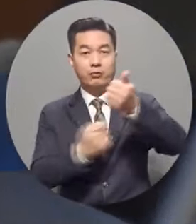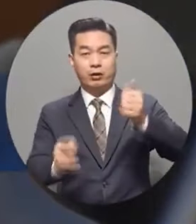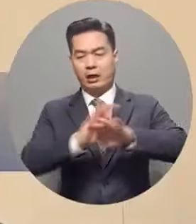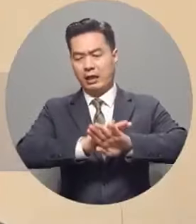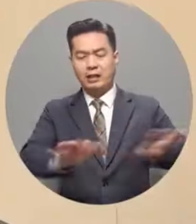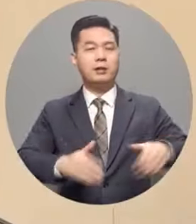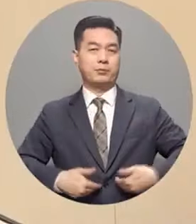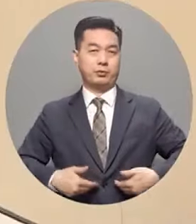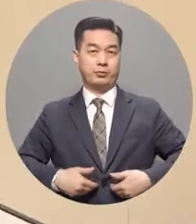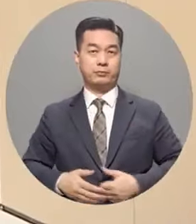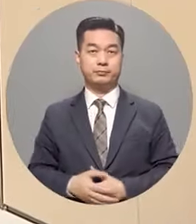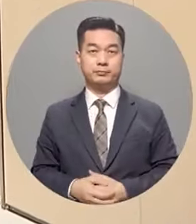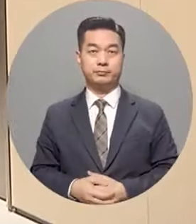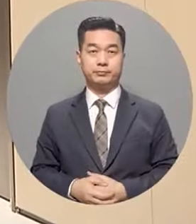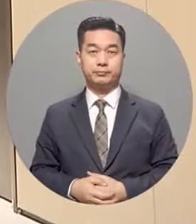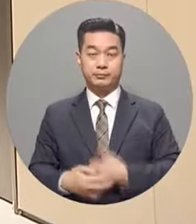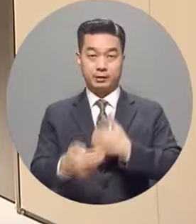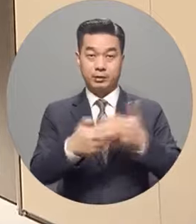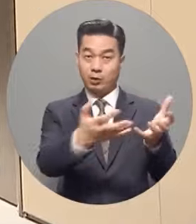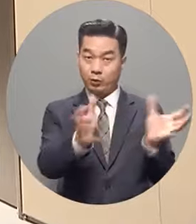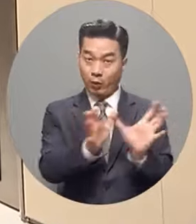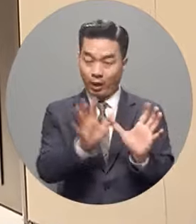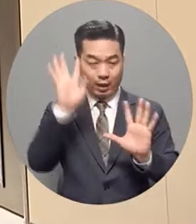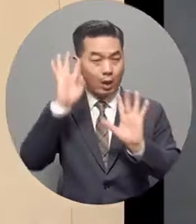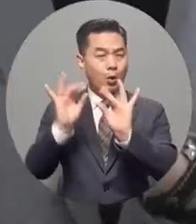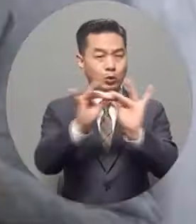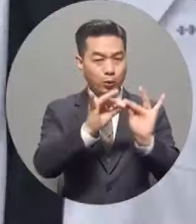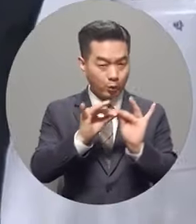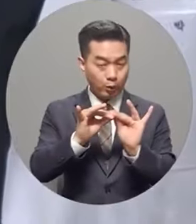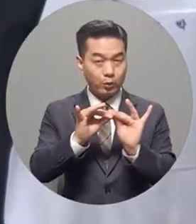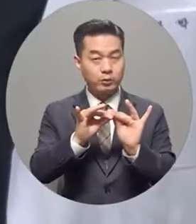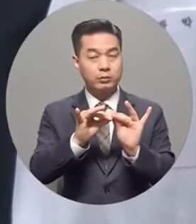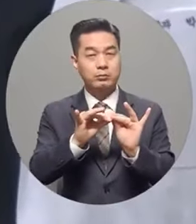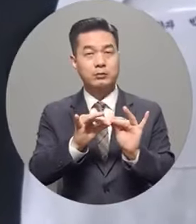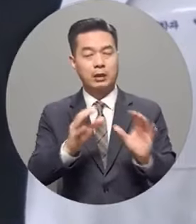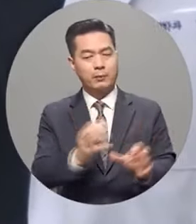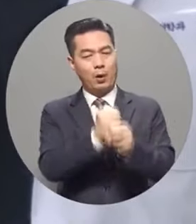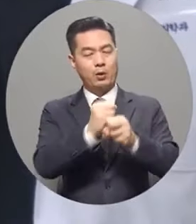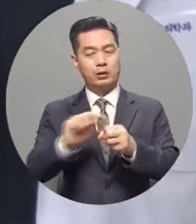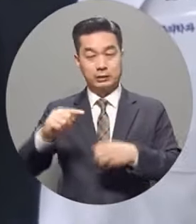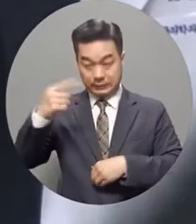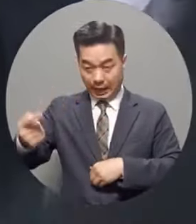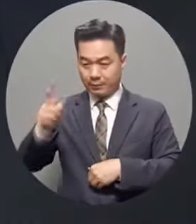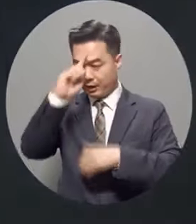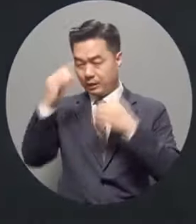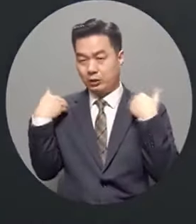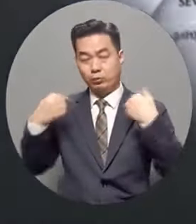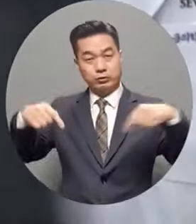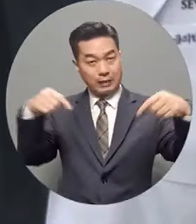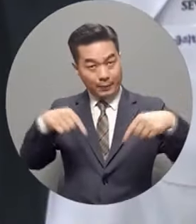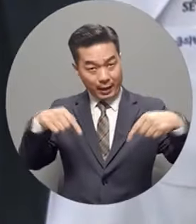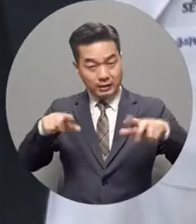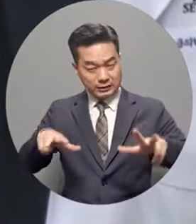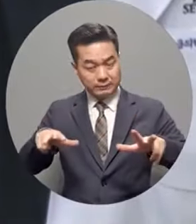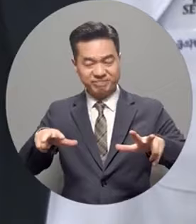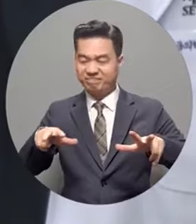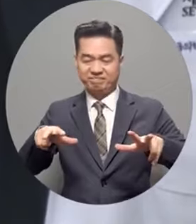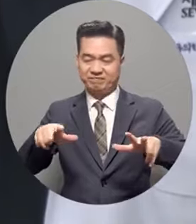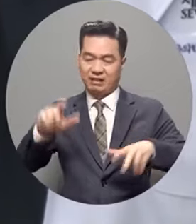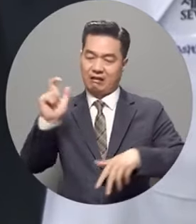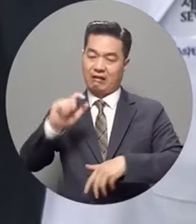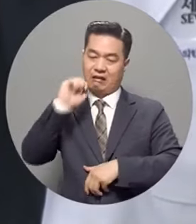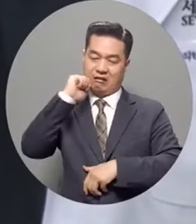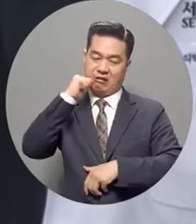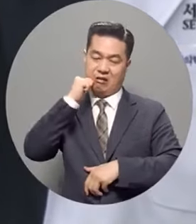되는 거죠. 의료계에 공통된 의견을 만드는 것도 이후 정부와 타협하는 것도 현재로선 쉽지 않다는